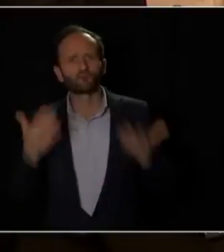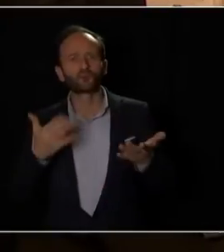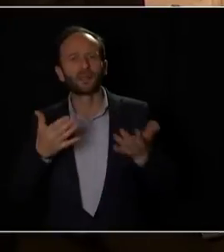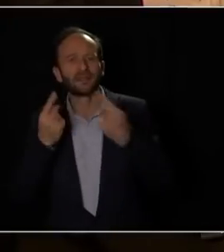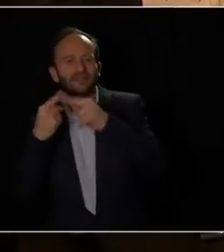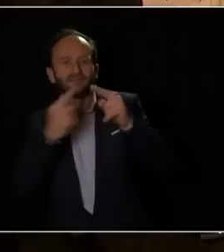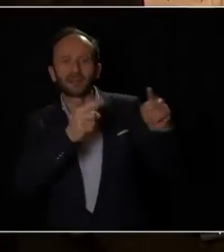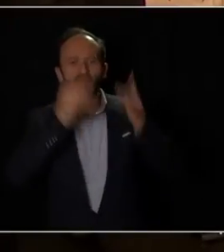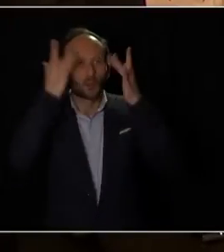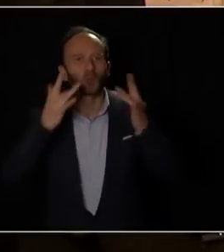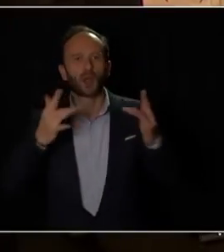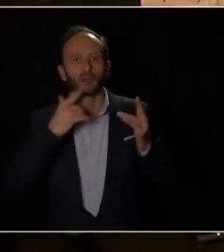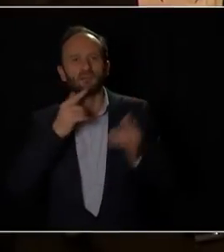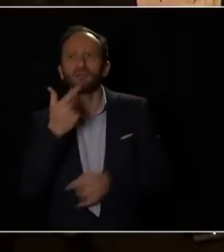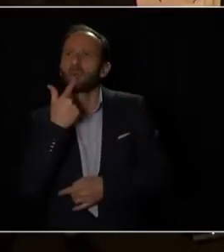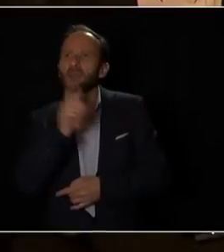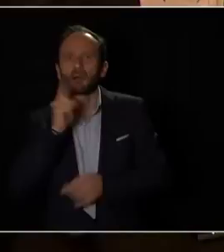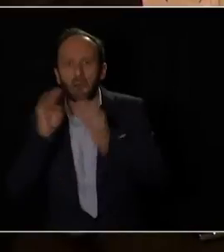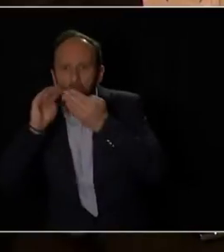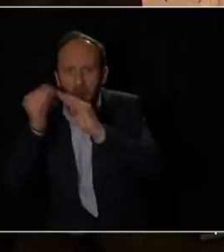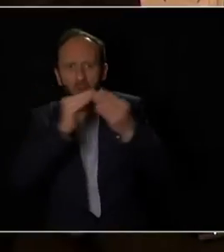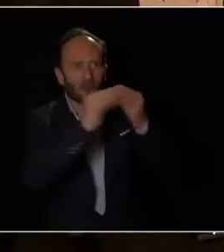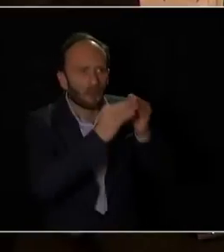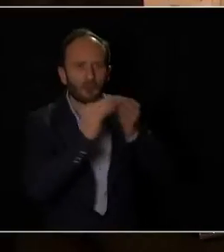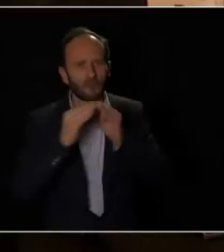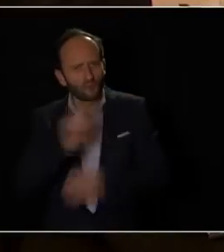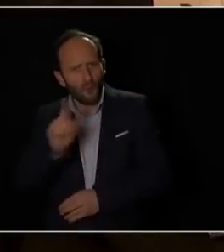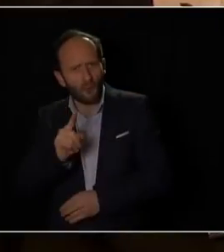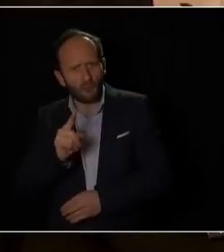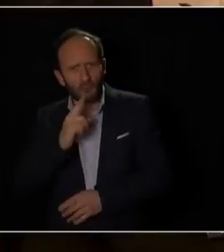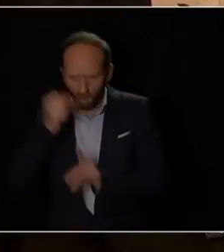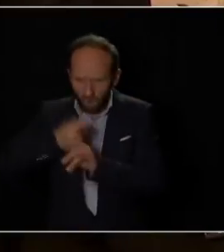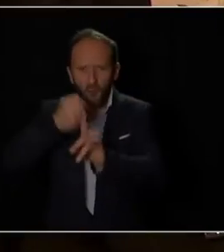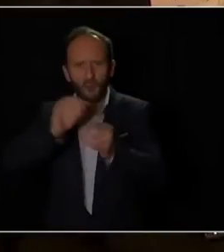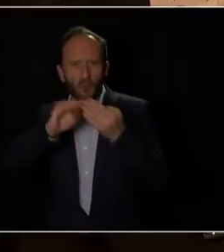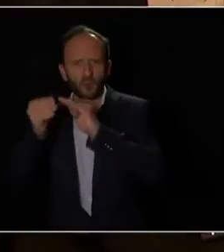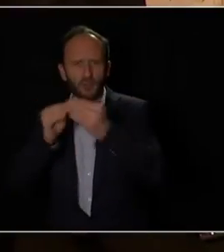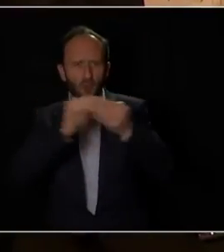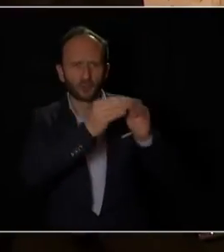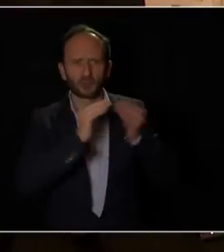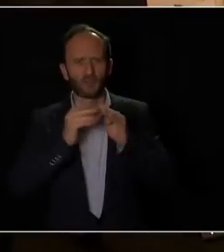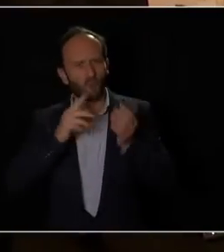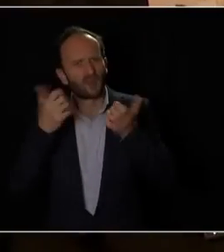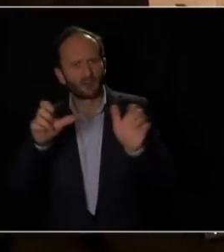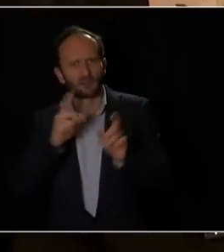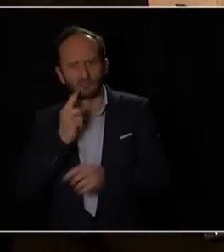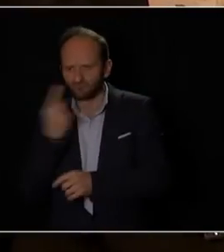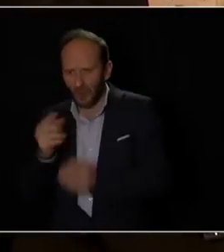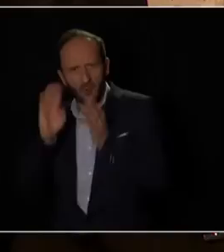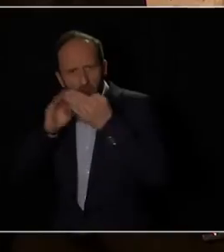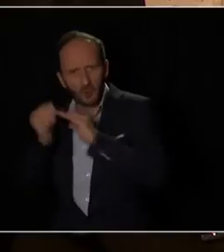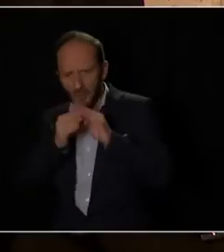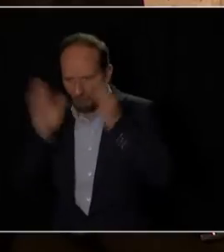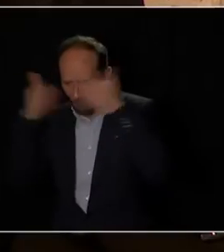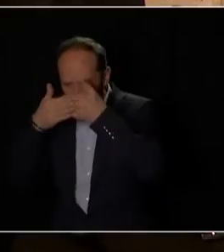dire communautarisme. Nous devons combattre le communautarisme, qui est l'enfermement de chaque communauté sur elle-même, le repli sur